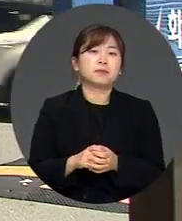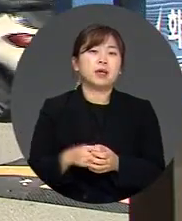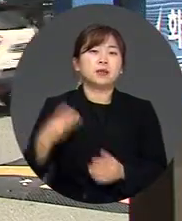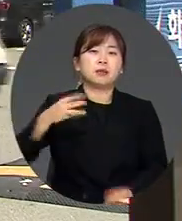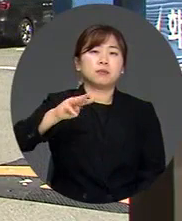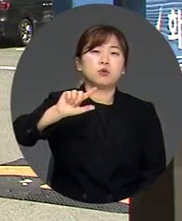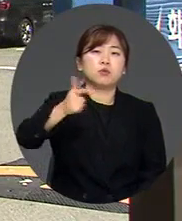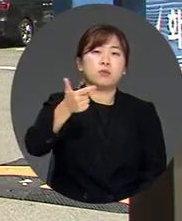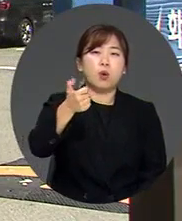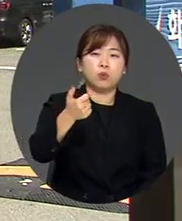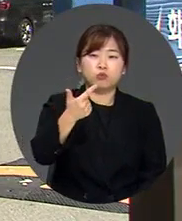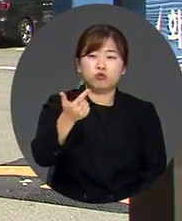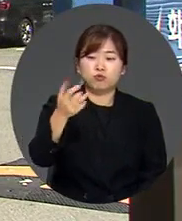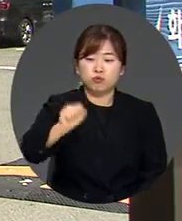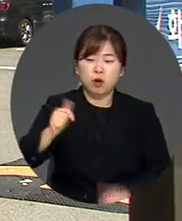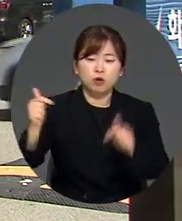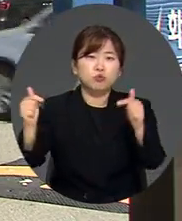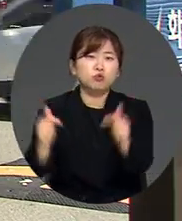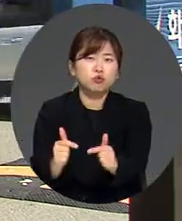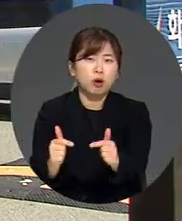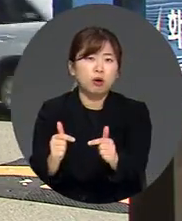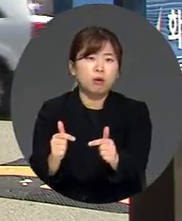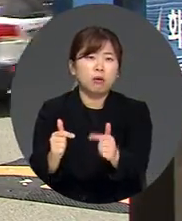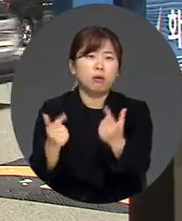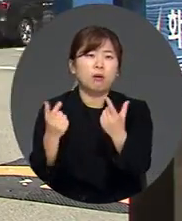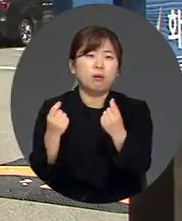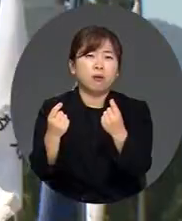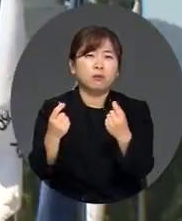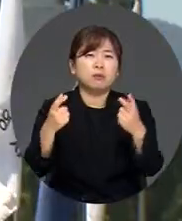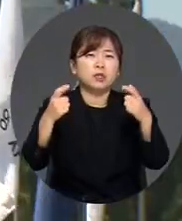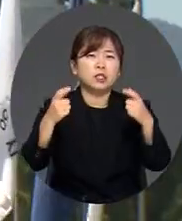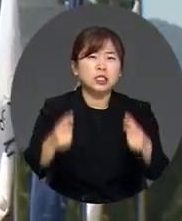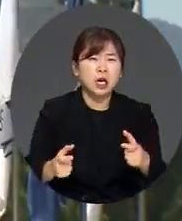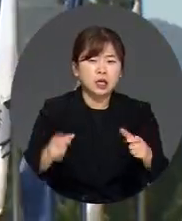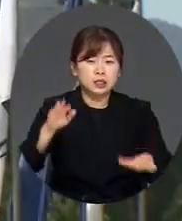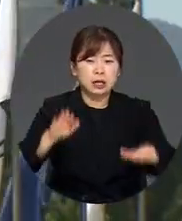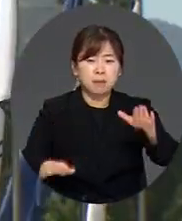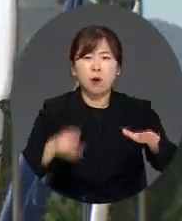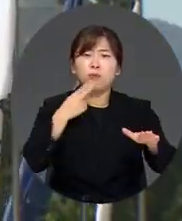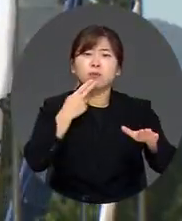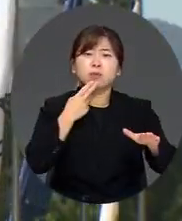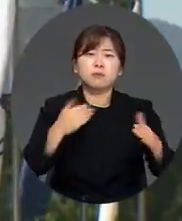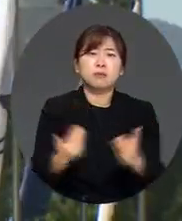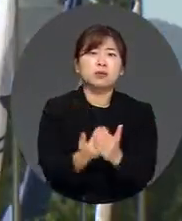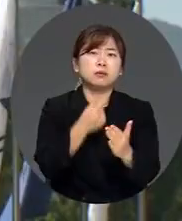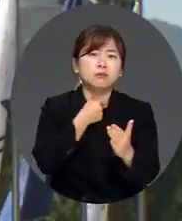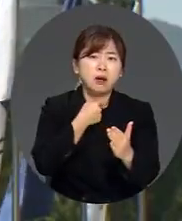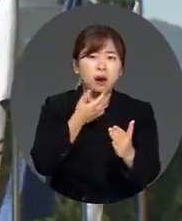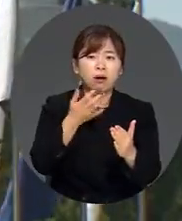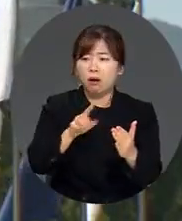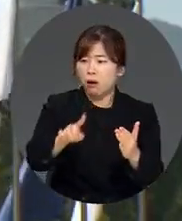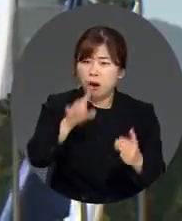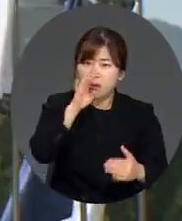3,656억 원 감액하는 등 지역 균형 발전이 위협받고 있는 만큼 전국 지방 정부 차원의